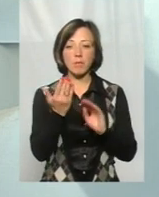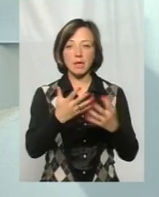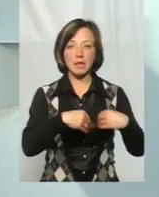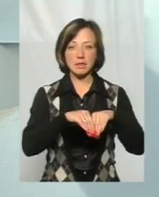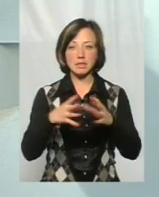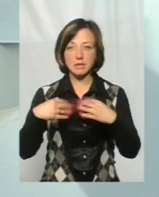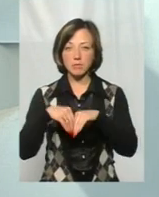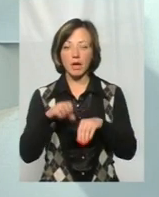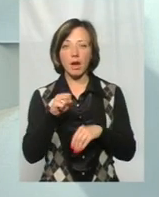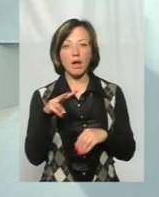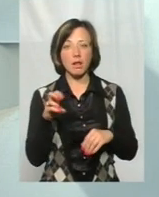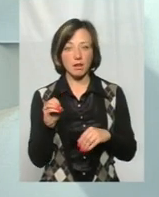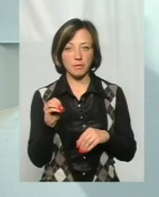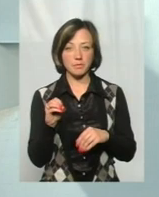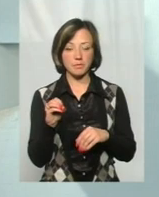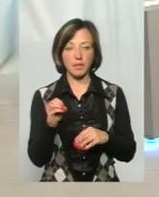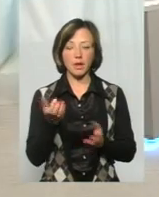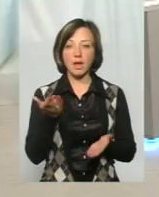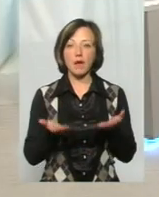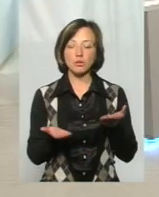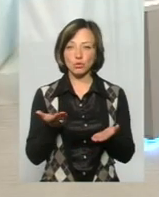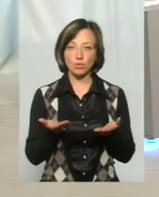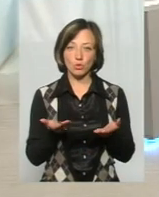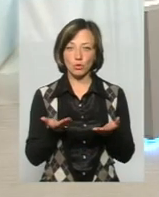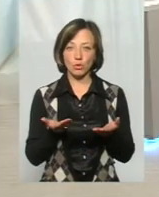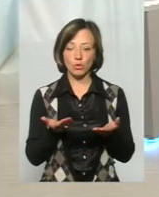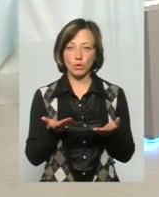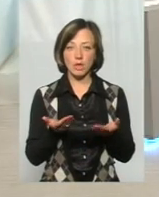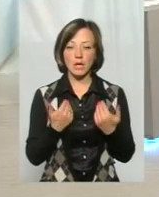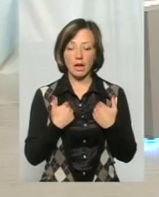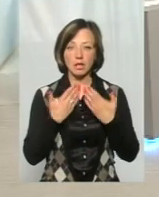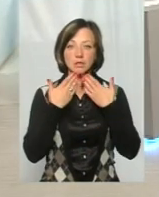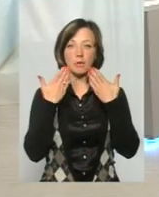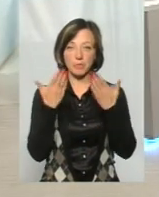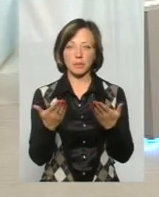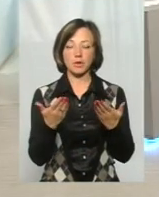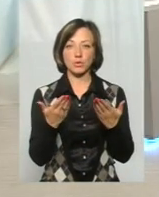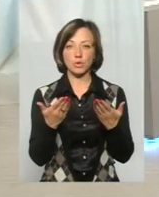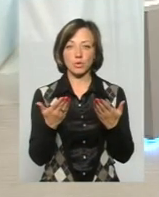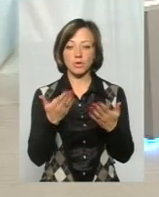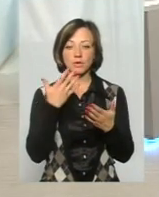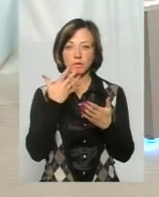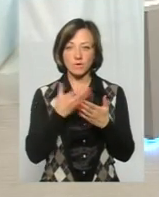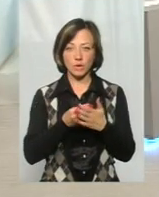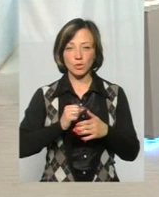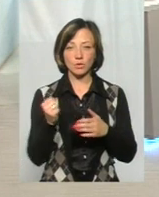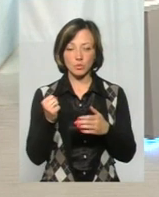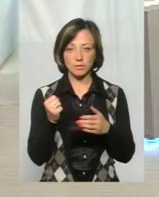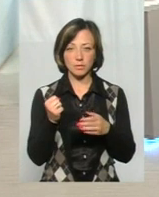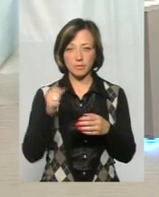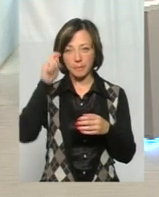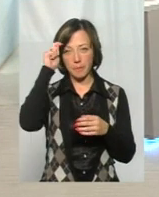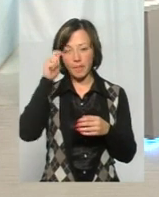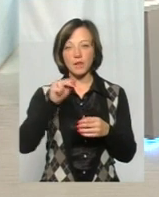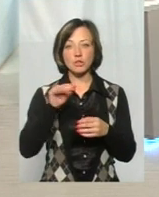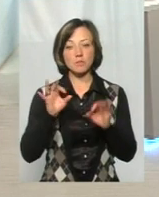сім'ї. Але якщо я запитую в своїх хлопців, чи